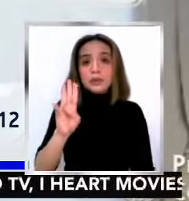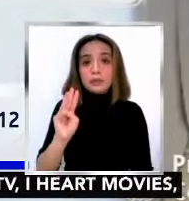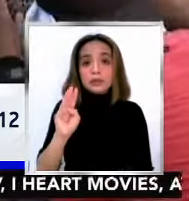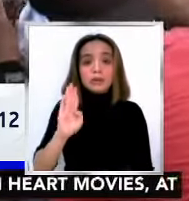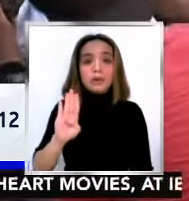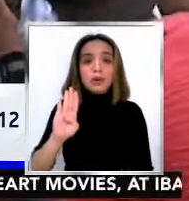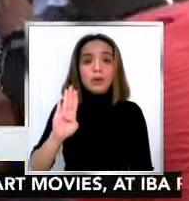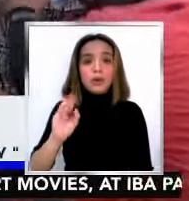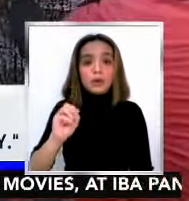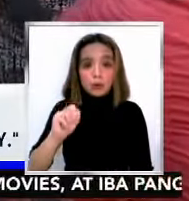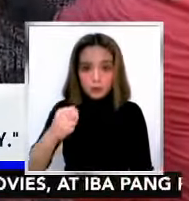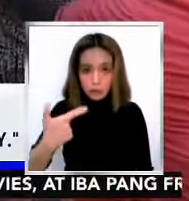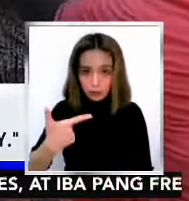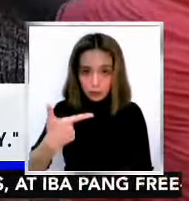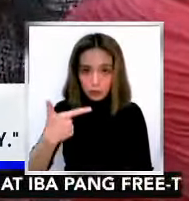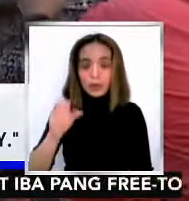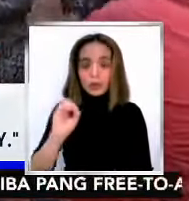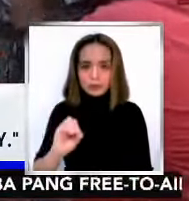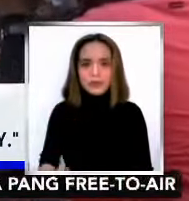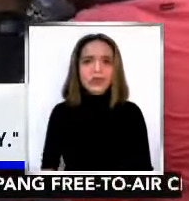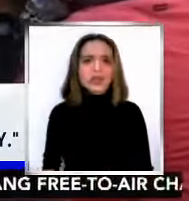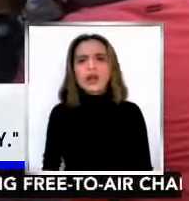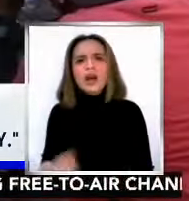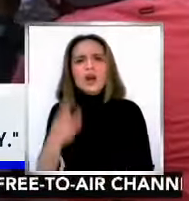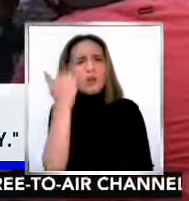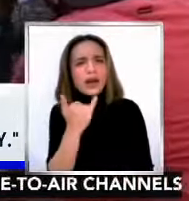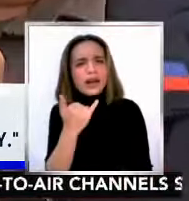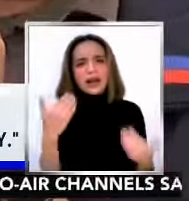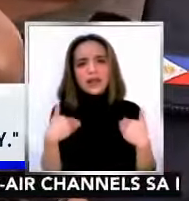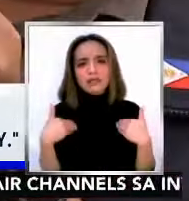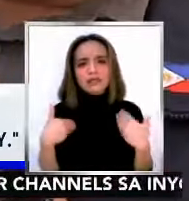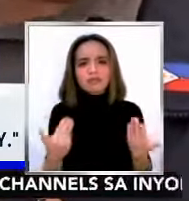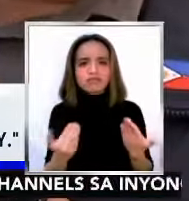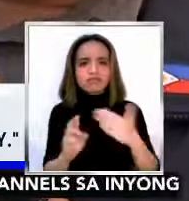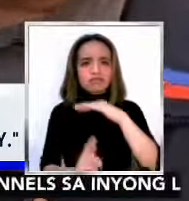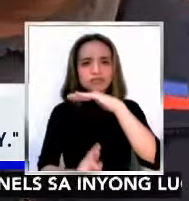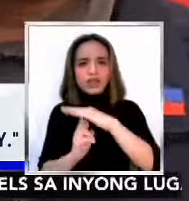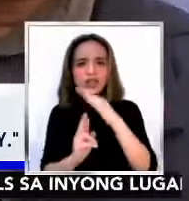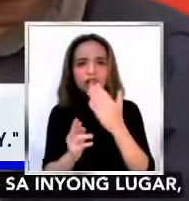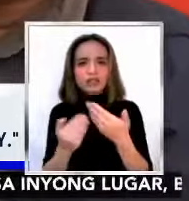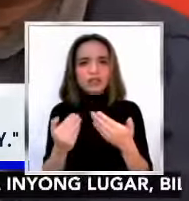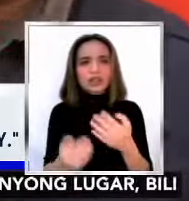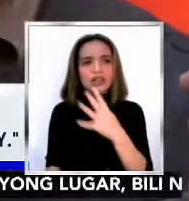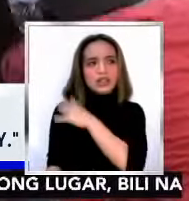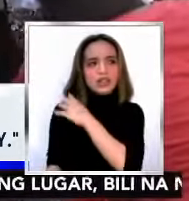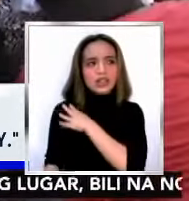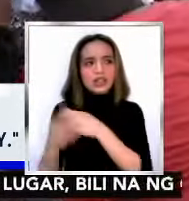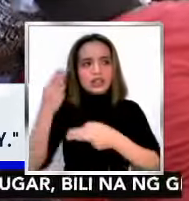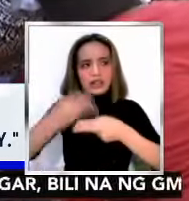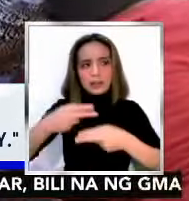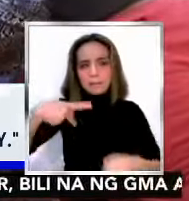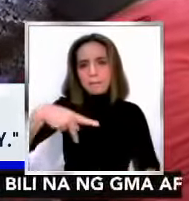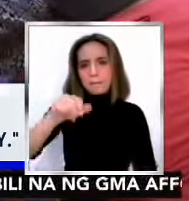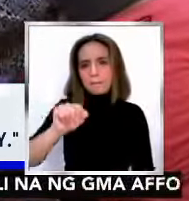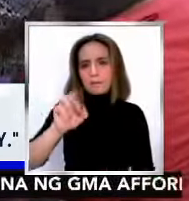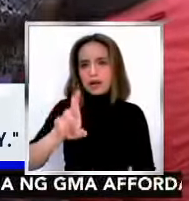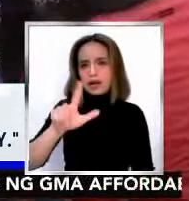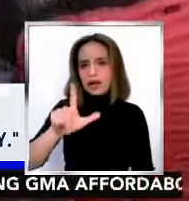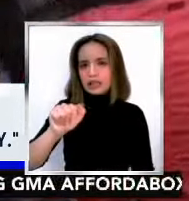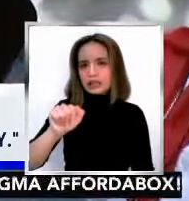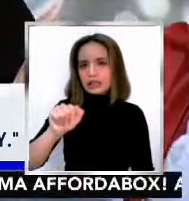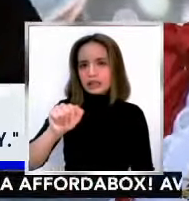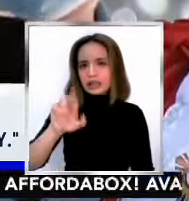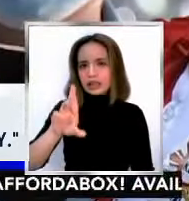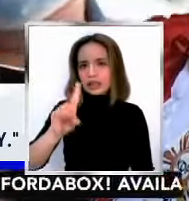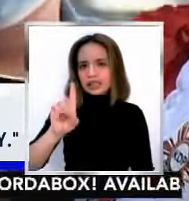People. Kasunod ito ng mga banat ng retired general at ngayon presidential aspirant na si Antonio Parlade Jr. na masyado manong naiimpluensyahan